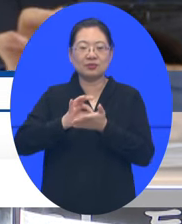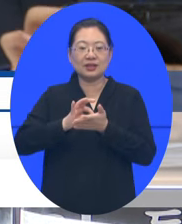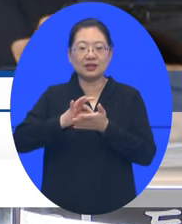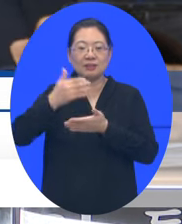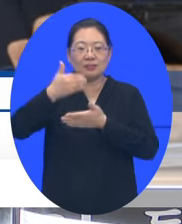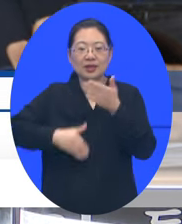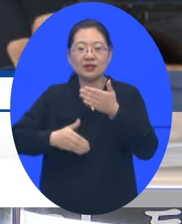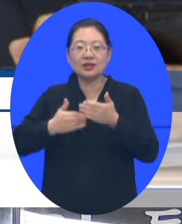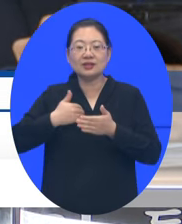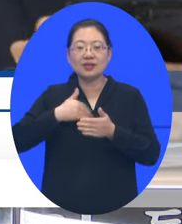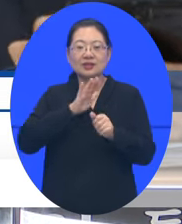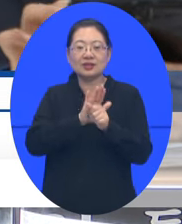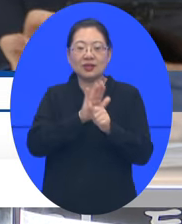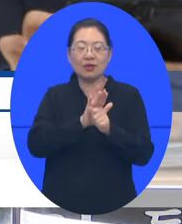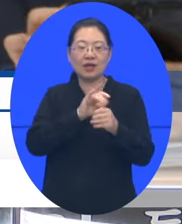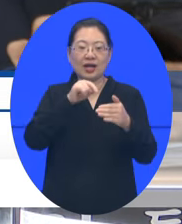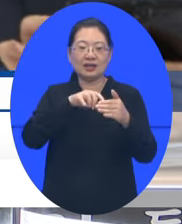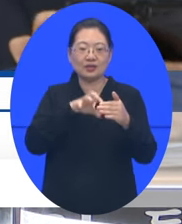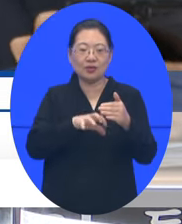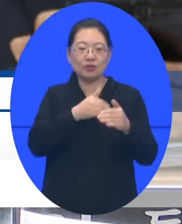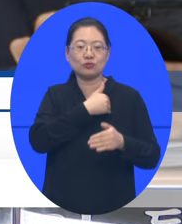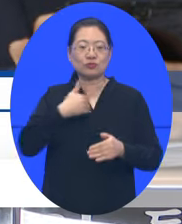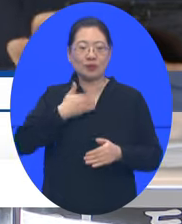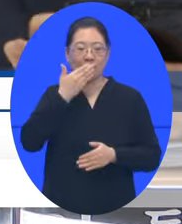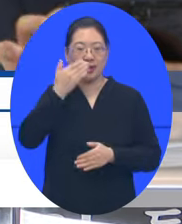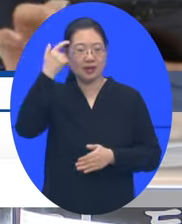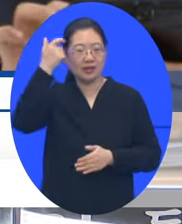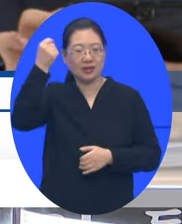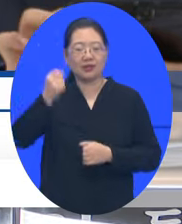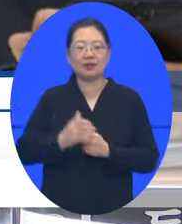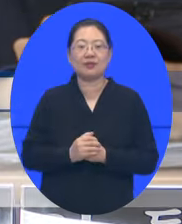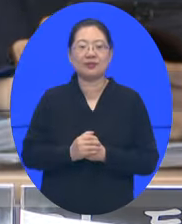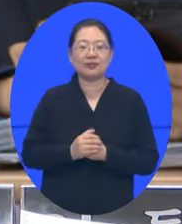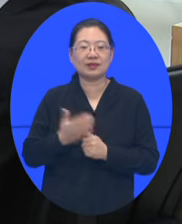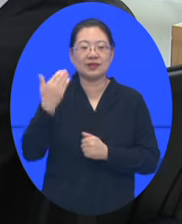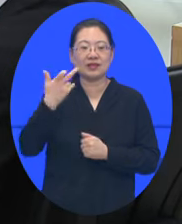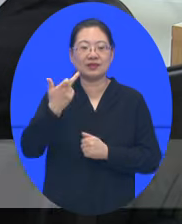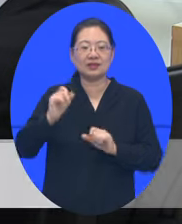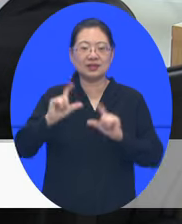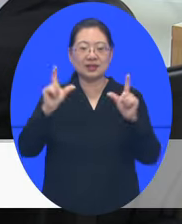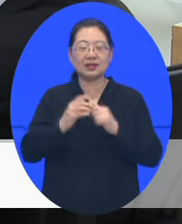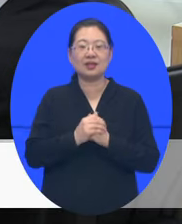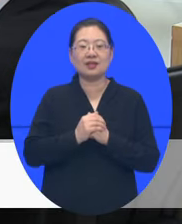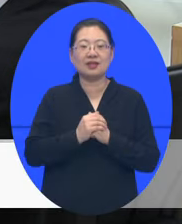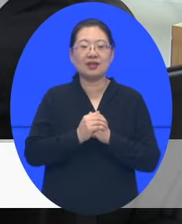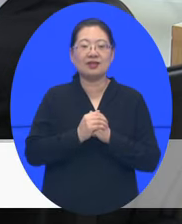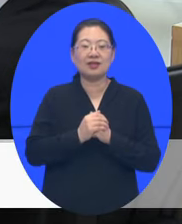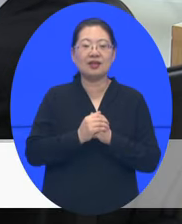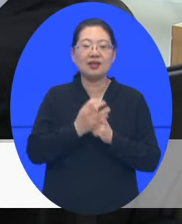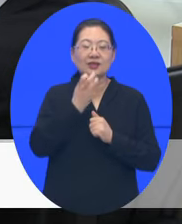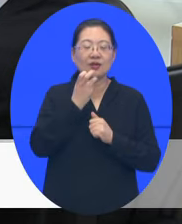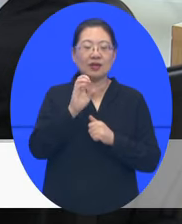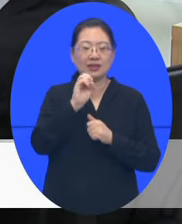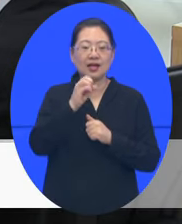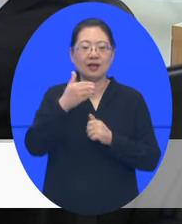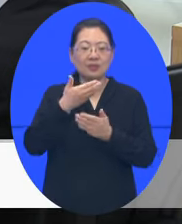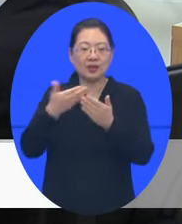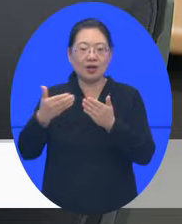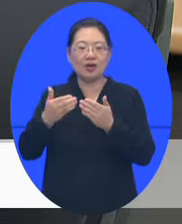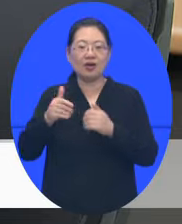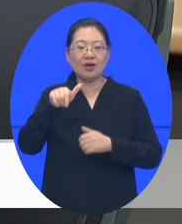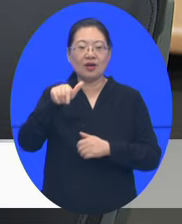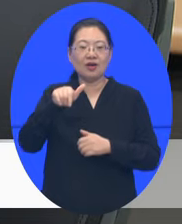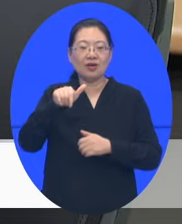지원하는 국비 예산 빼고 저희 재원 범위 내에서 충분히 가능하다고 생각을 하고요. 지난 17일 행안위 국감에 이어 서울